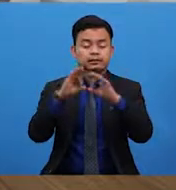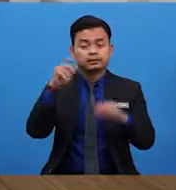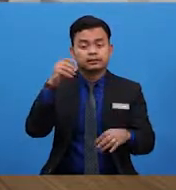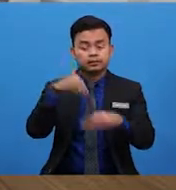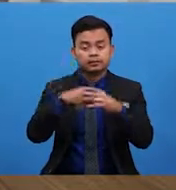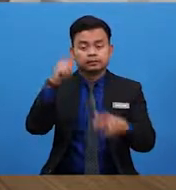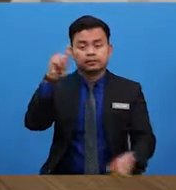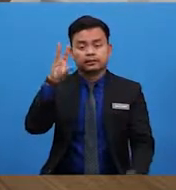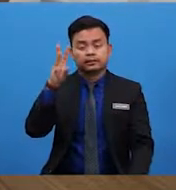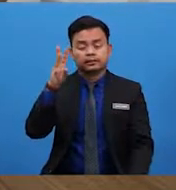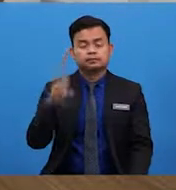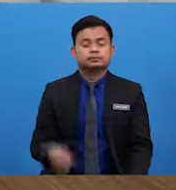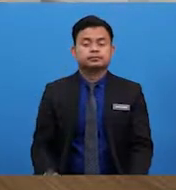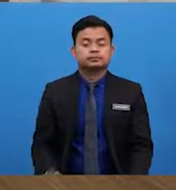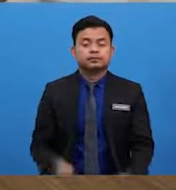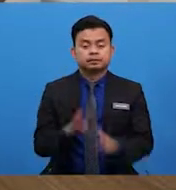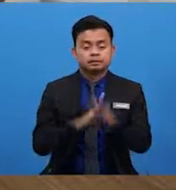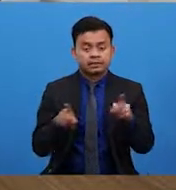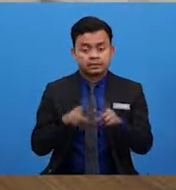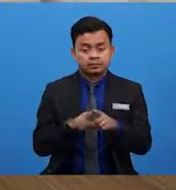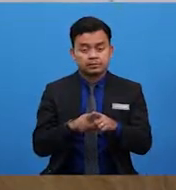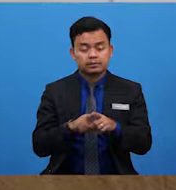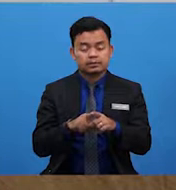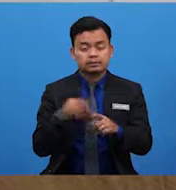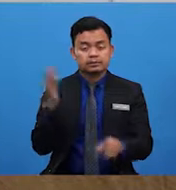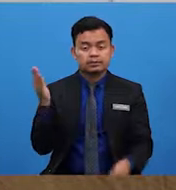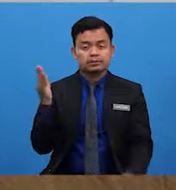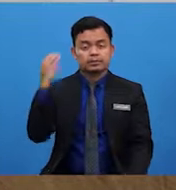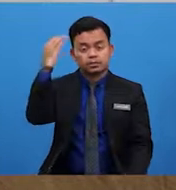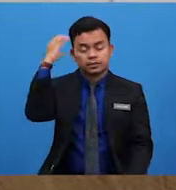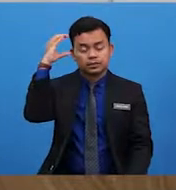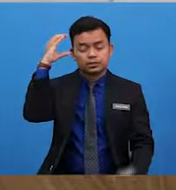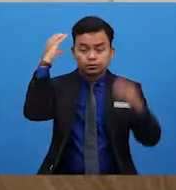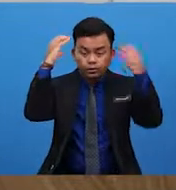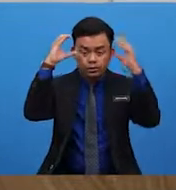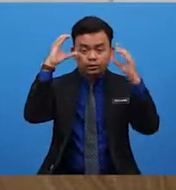semua tak lain tak bukan cuma sura-sura ekornya